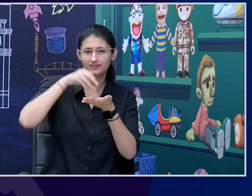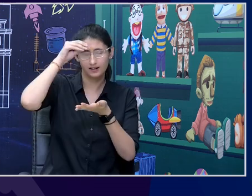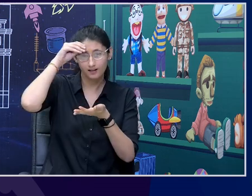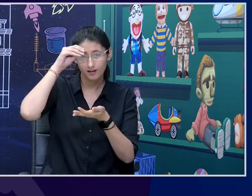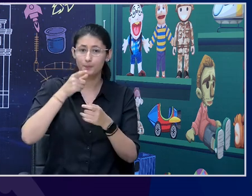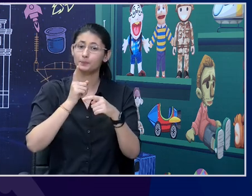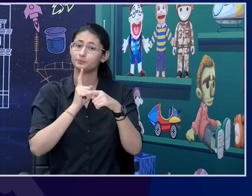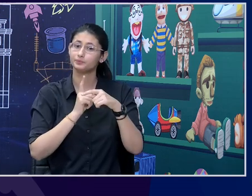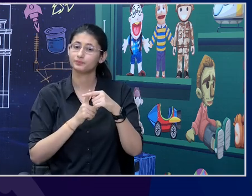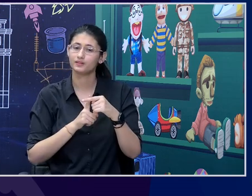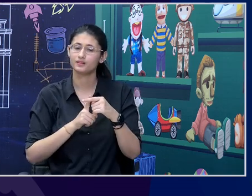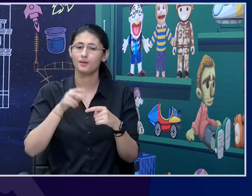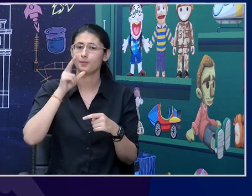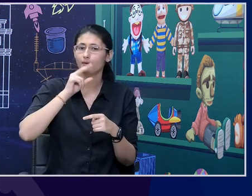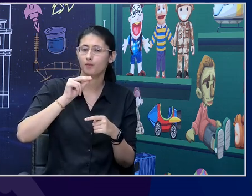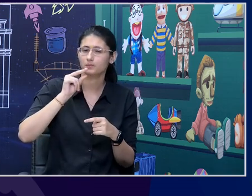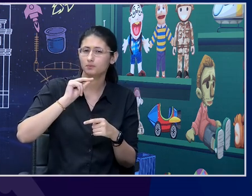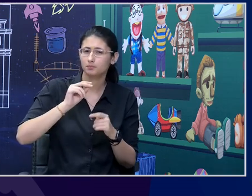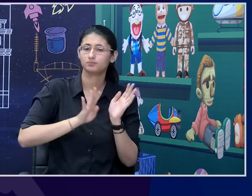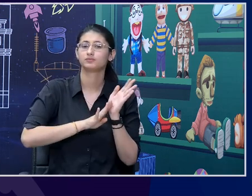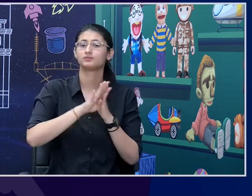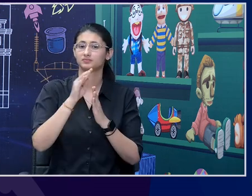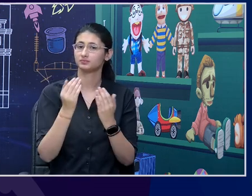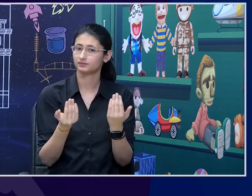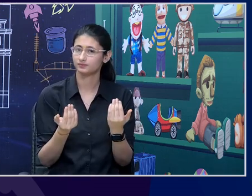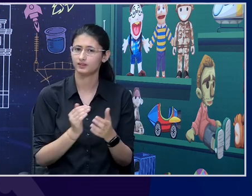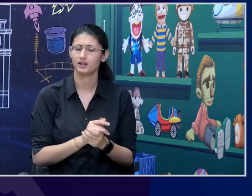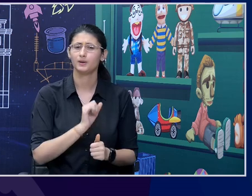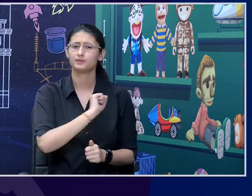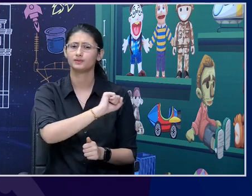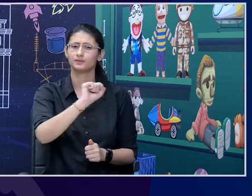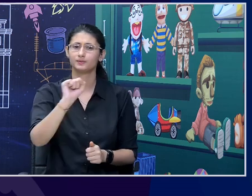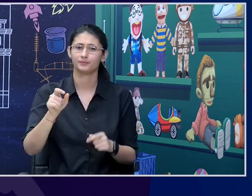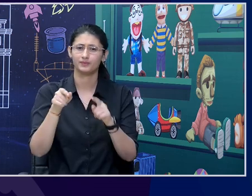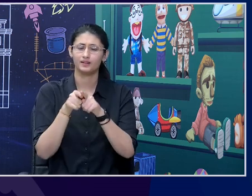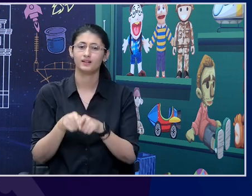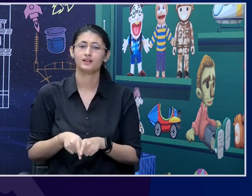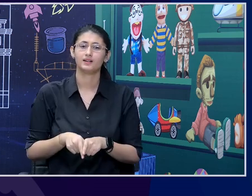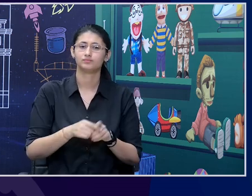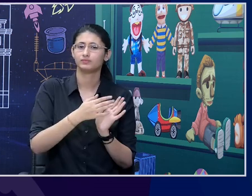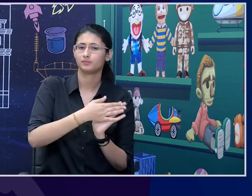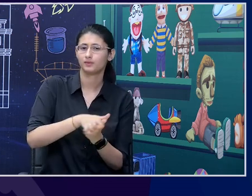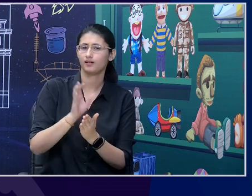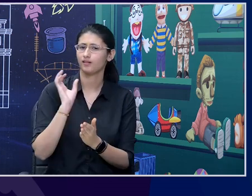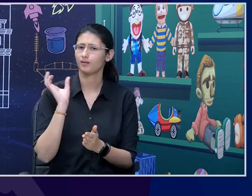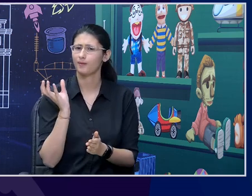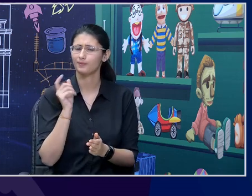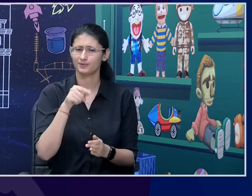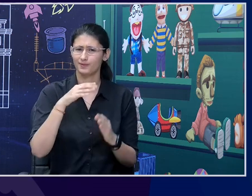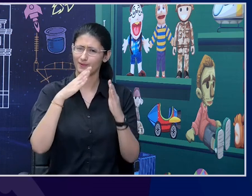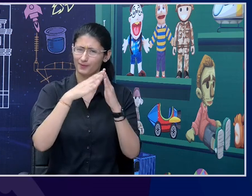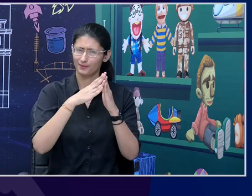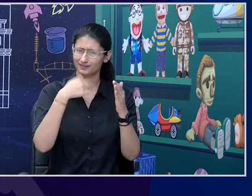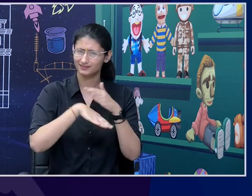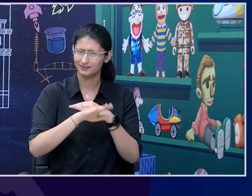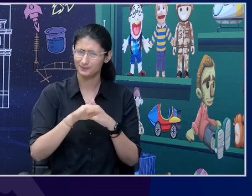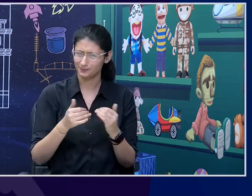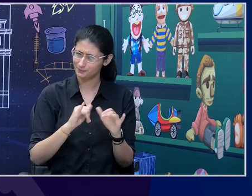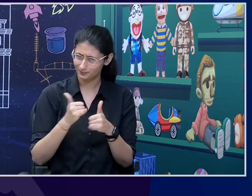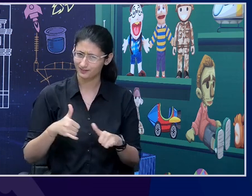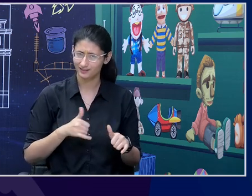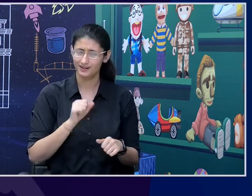क्या आप गेंद और बल्ला घर में खेलते हैं क्या आपकी मम्मी आपको खेलने देते द घर में गेंद और बल्ला